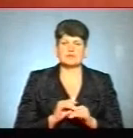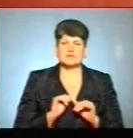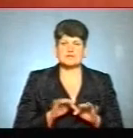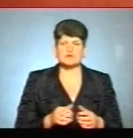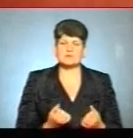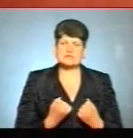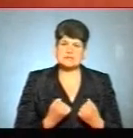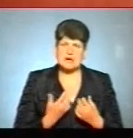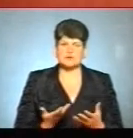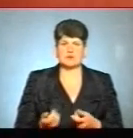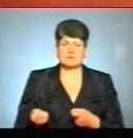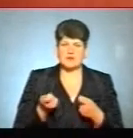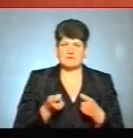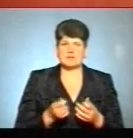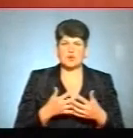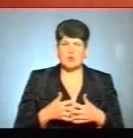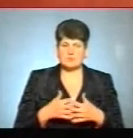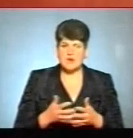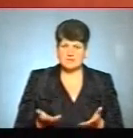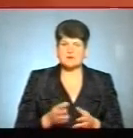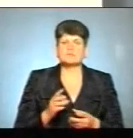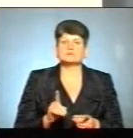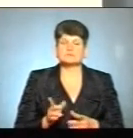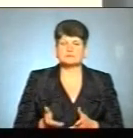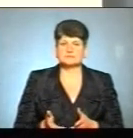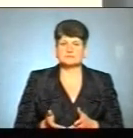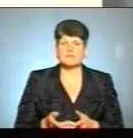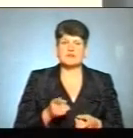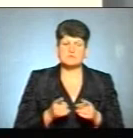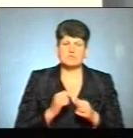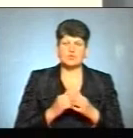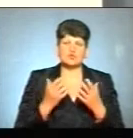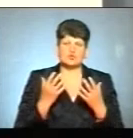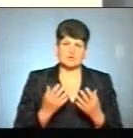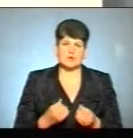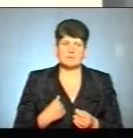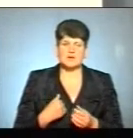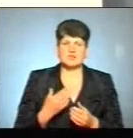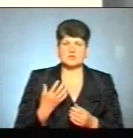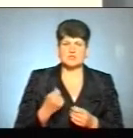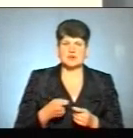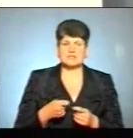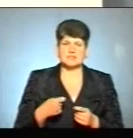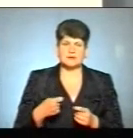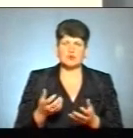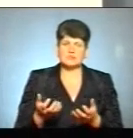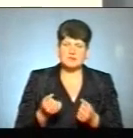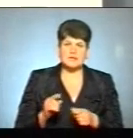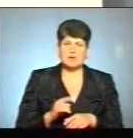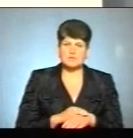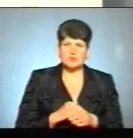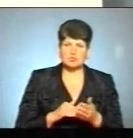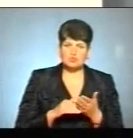та обладнання, яке потрібно для боротьби з COVID-19? Насправді, кожного дня ми щось отримуємо, як негуманітарну допомогу